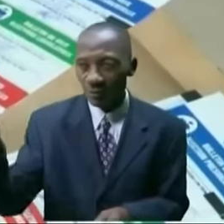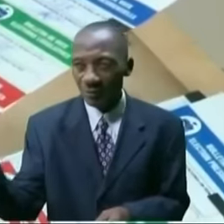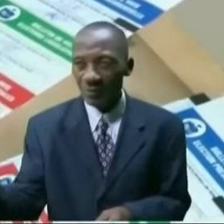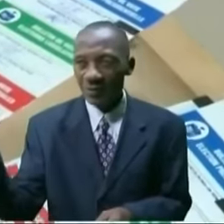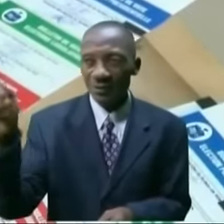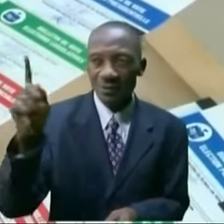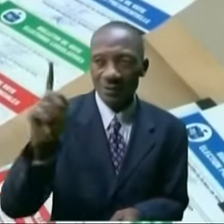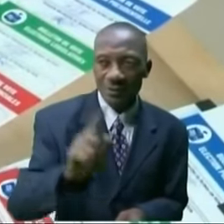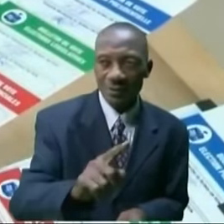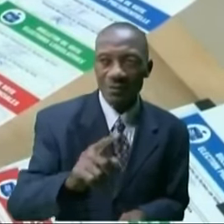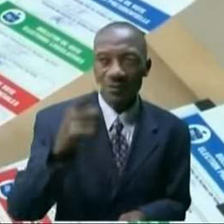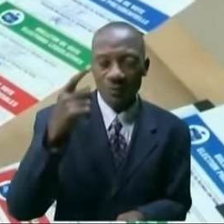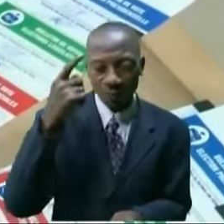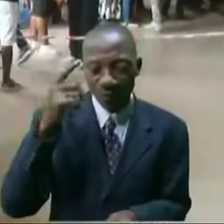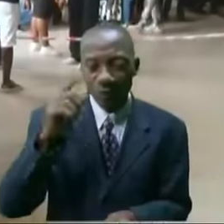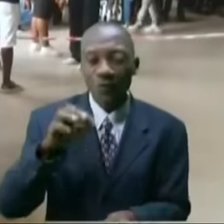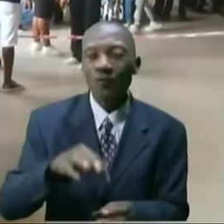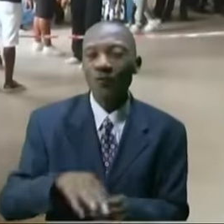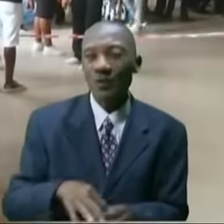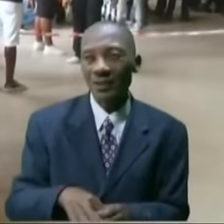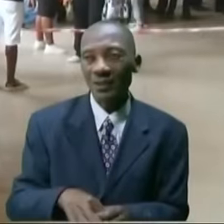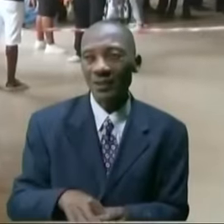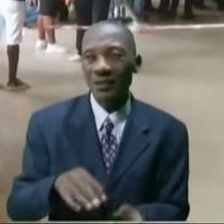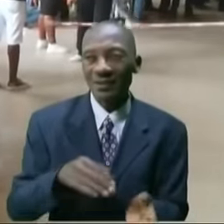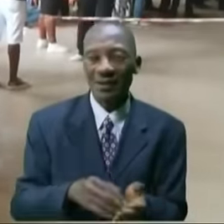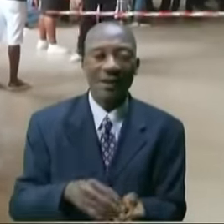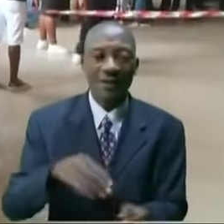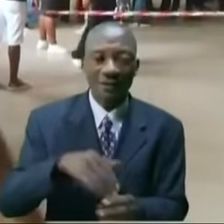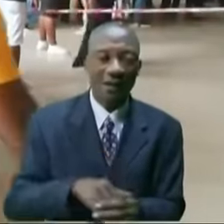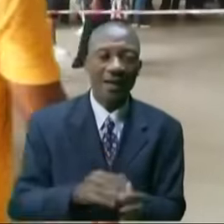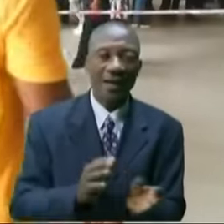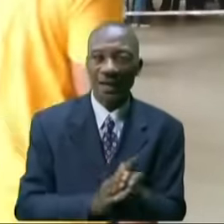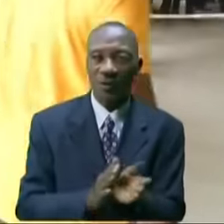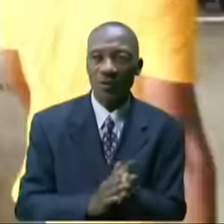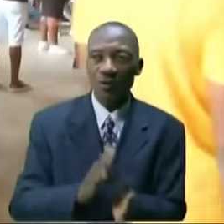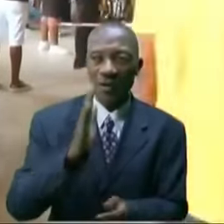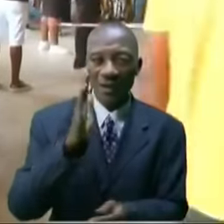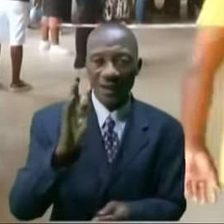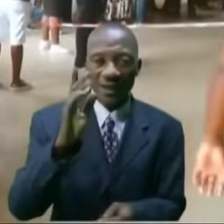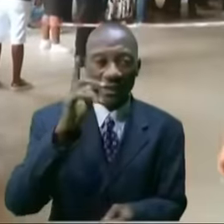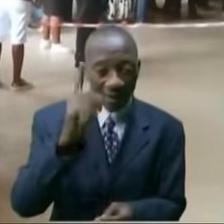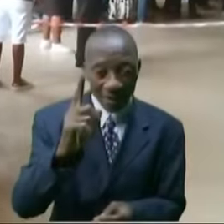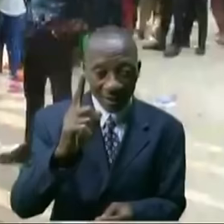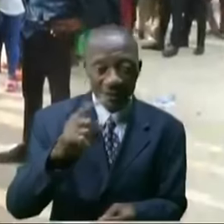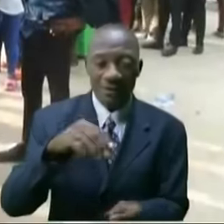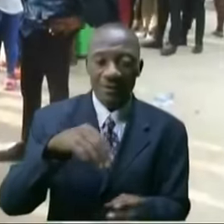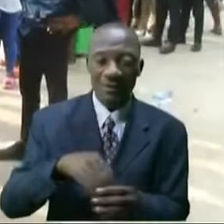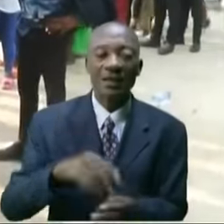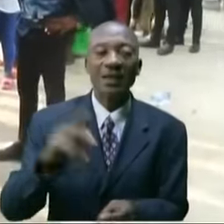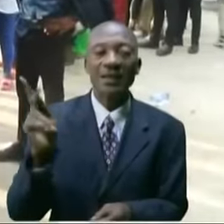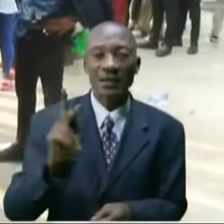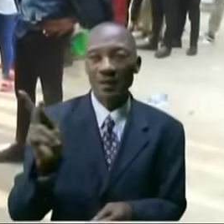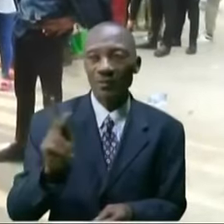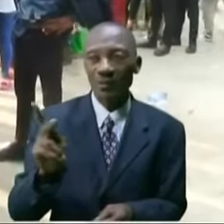aux prophéties de malheur, le 20 décembre 2023 est bien le jour de vote en République démocratique du Congo.